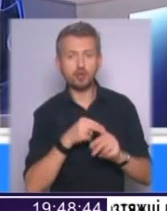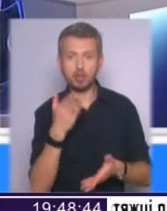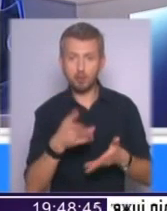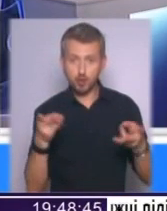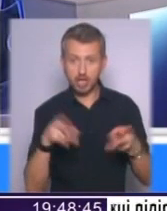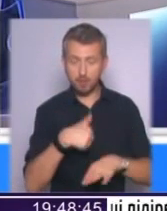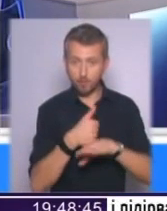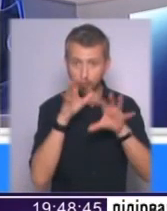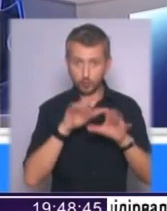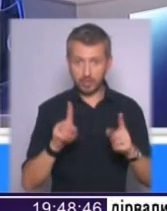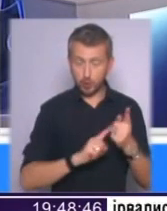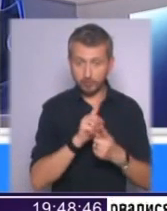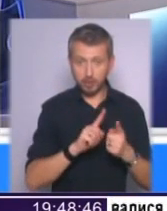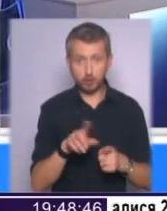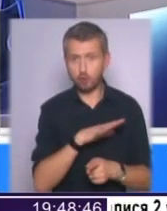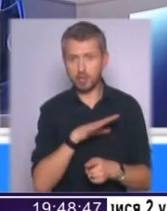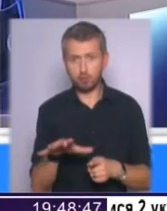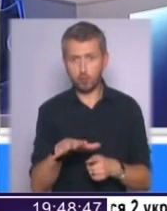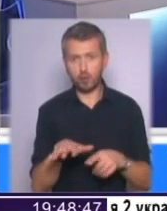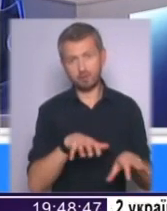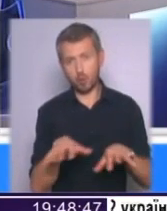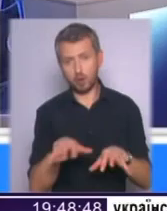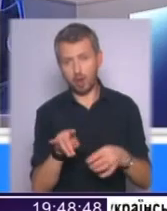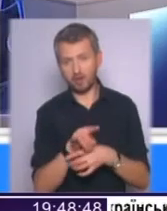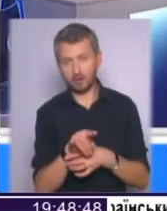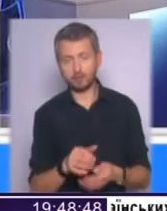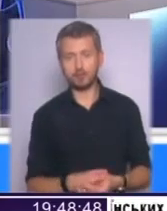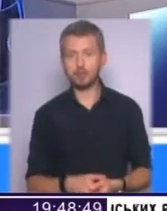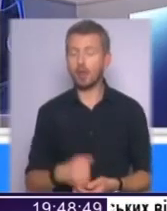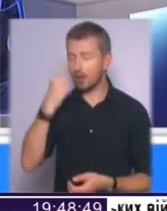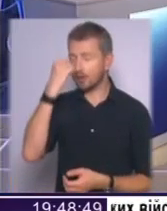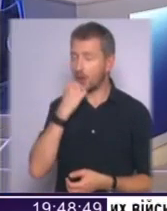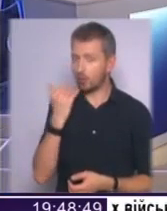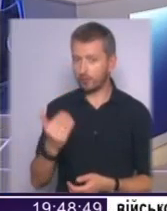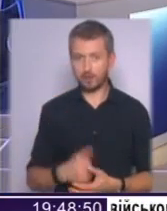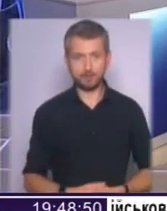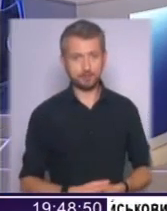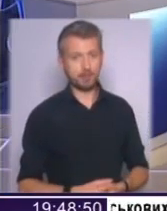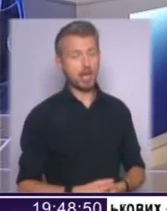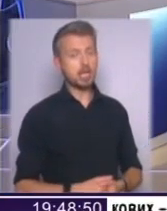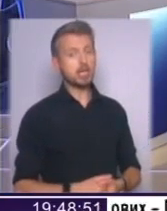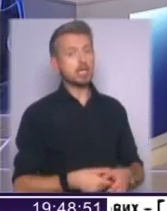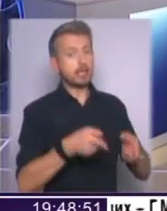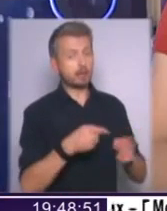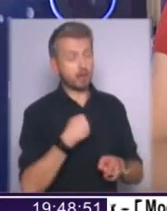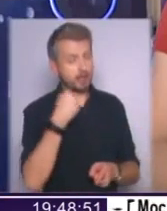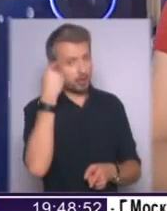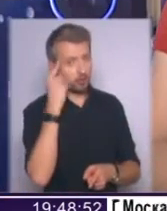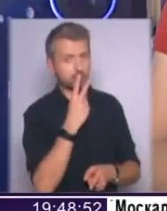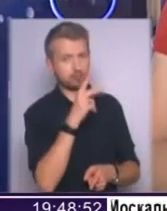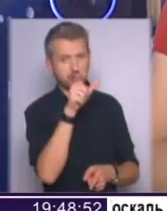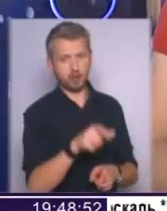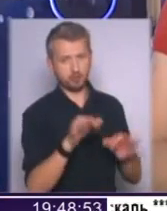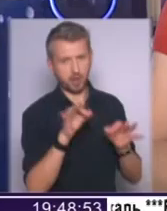щось трошки змінити, щоб не було спекуляцій? Спасибі. Дякуємо вам, Ігор Степановичу. Ну і насправді, я думаю, що глядачі достатньо